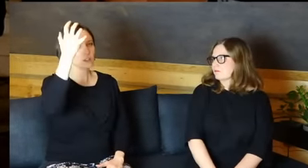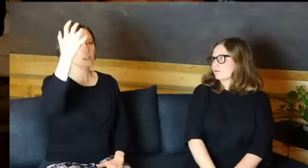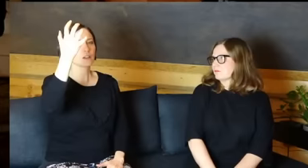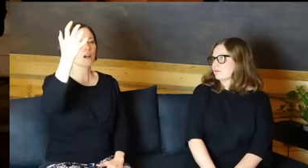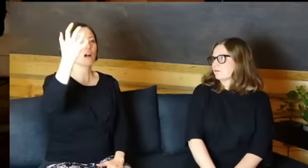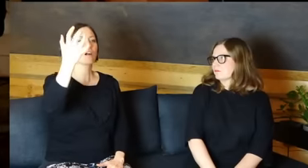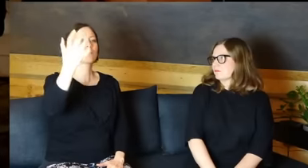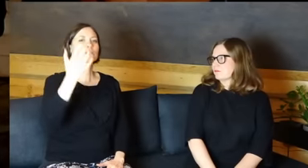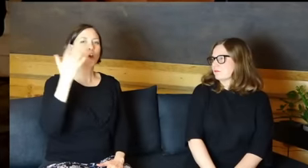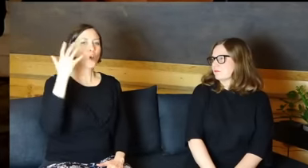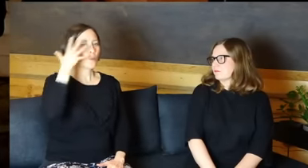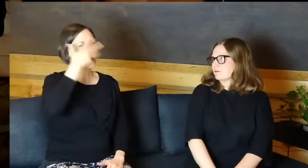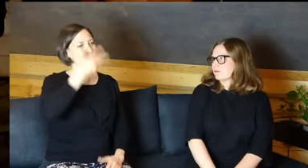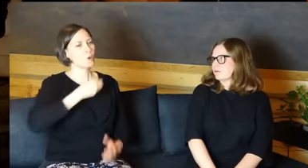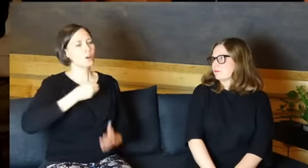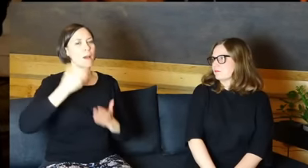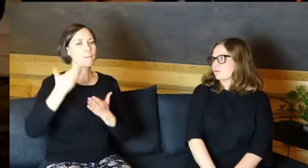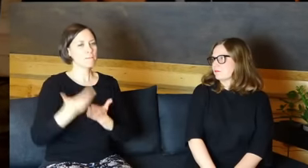kuningas